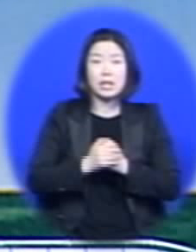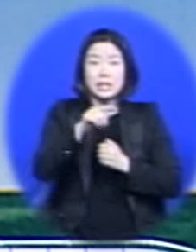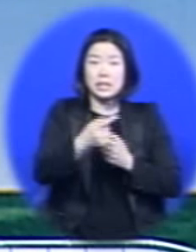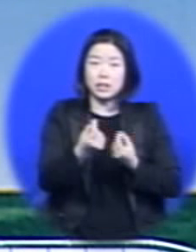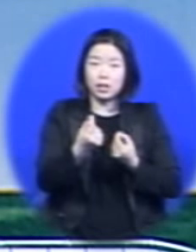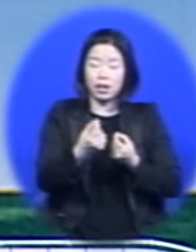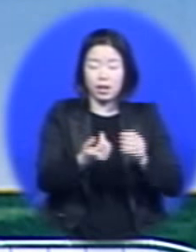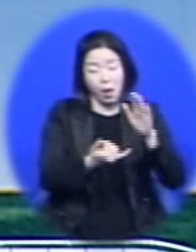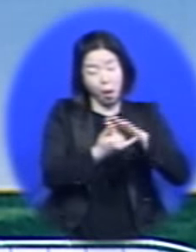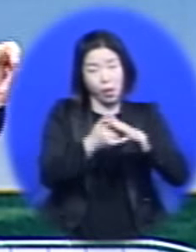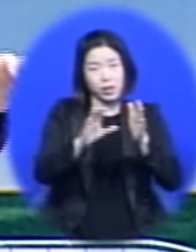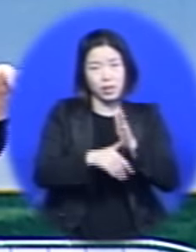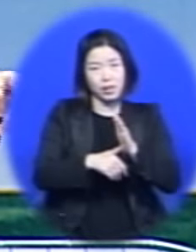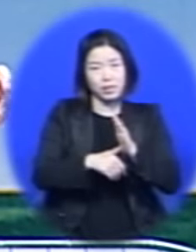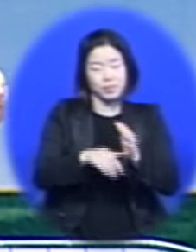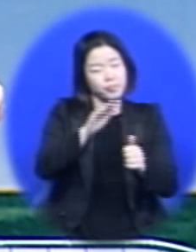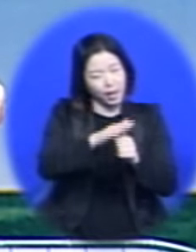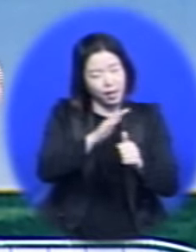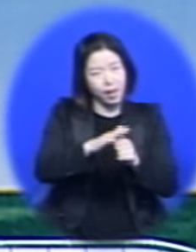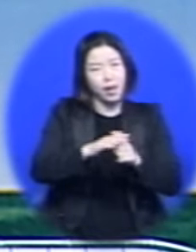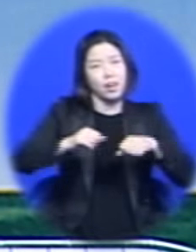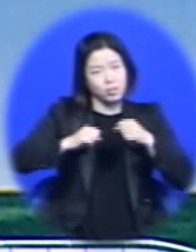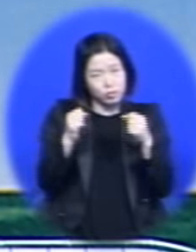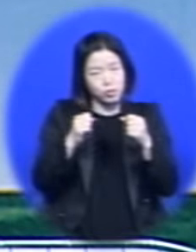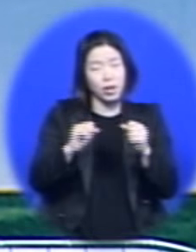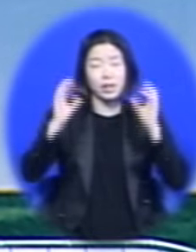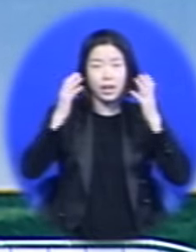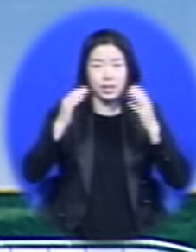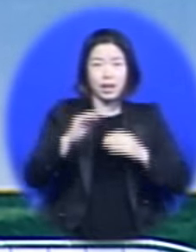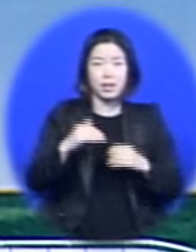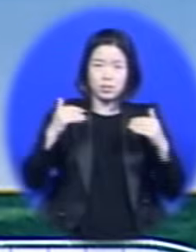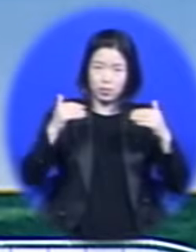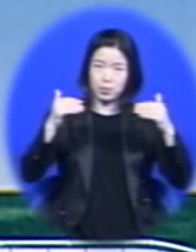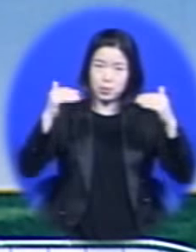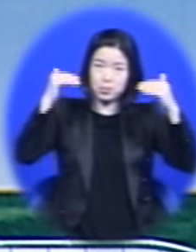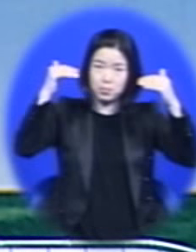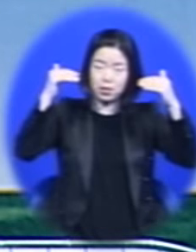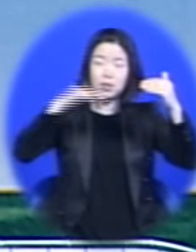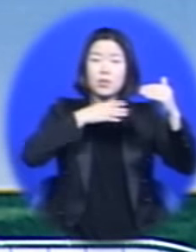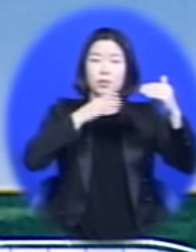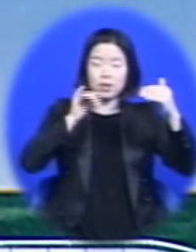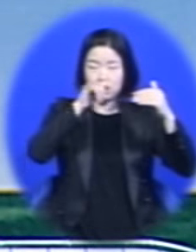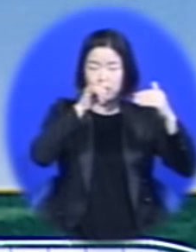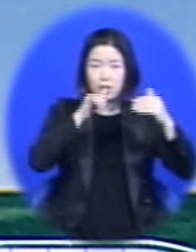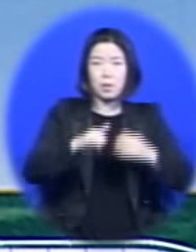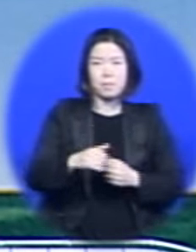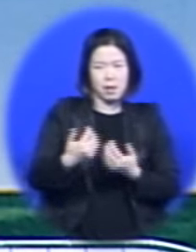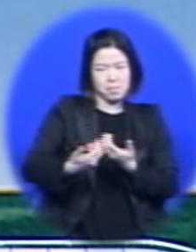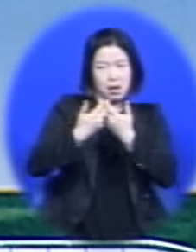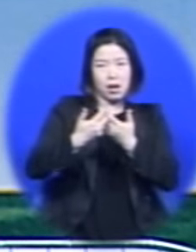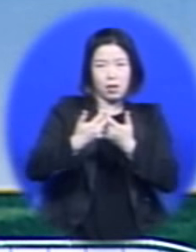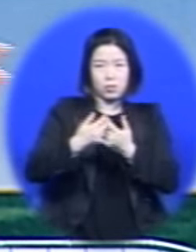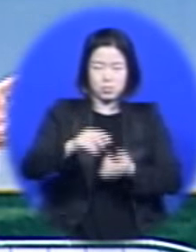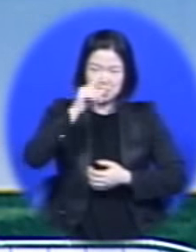때는 순진하고 말 잘 듣던 아이가 점점 나이가 들면서 반항적이게 되고 거칠게 성격이